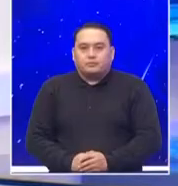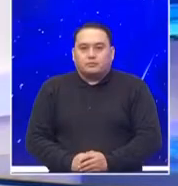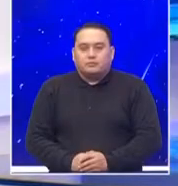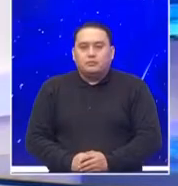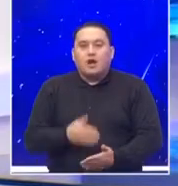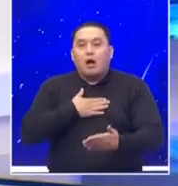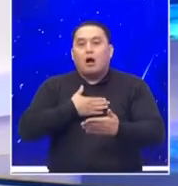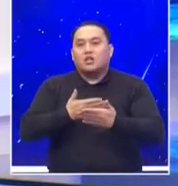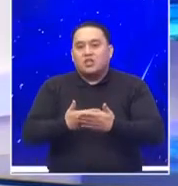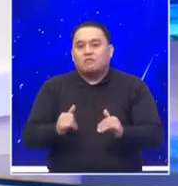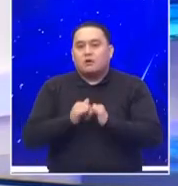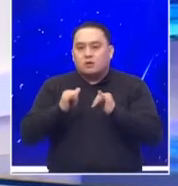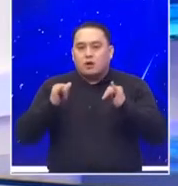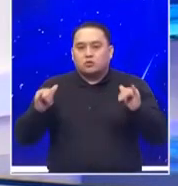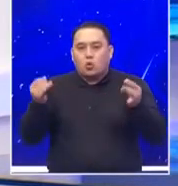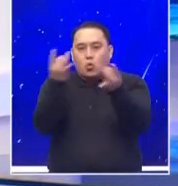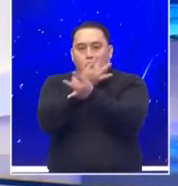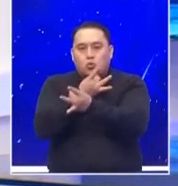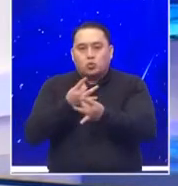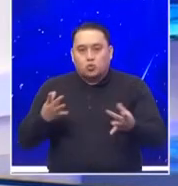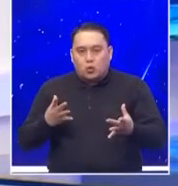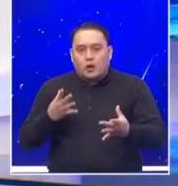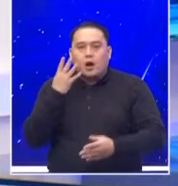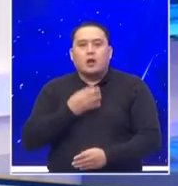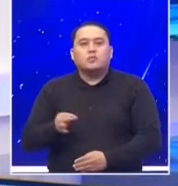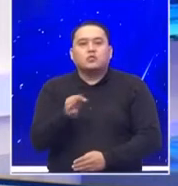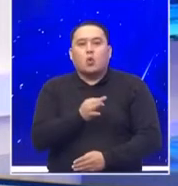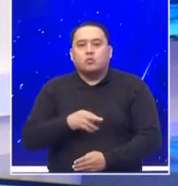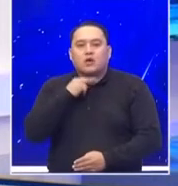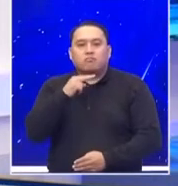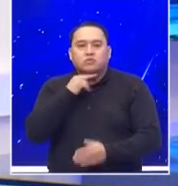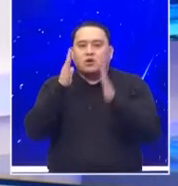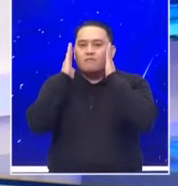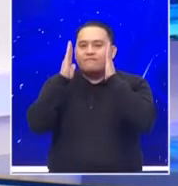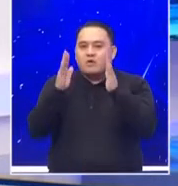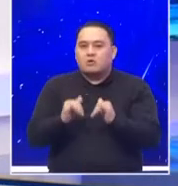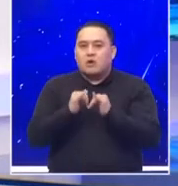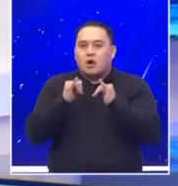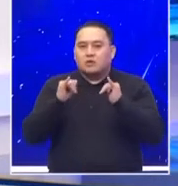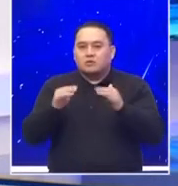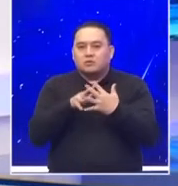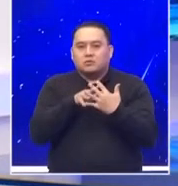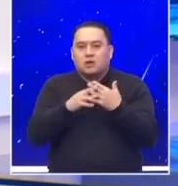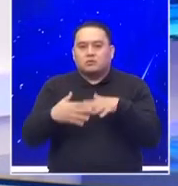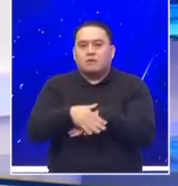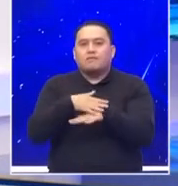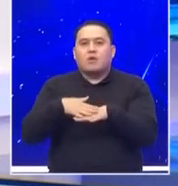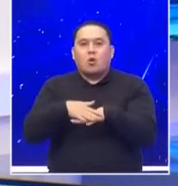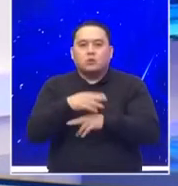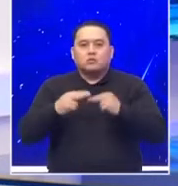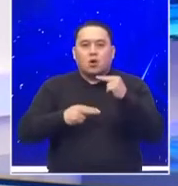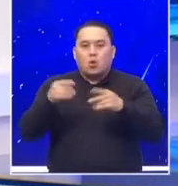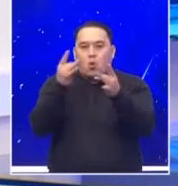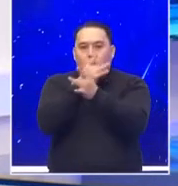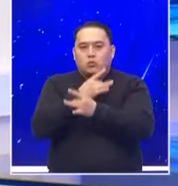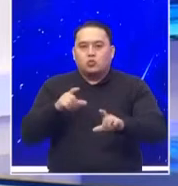активное развитие культурный отрасли алматинская область уделяет большое внимание развитию досуга сельского населения и строительству